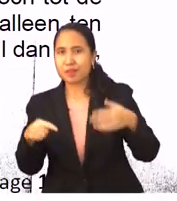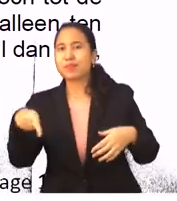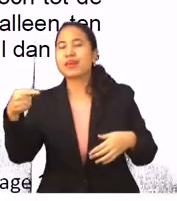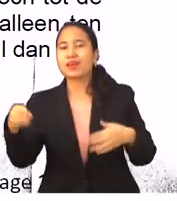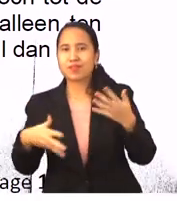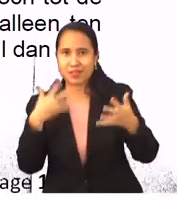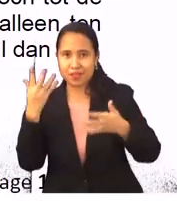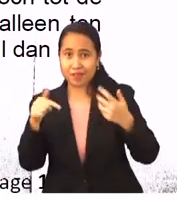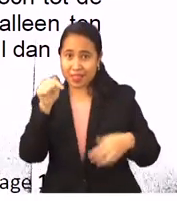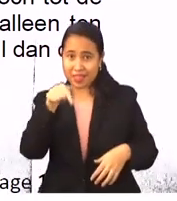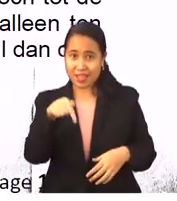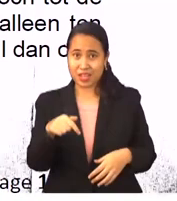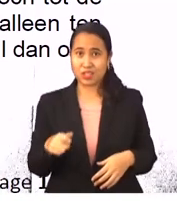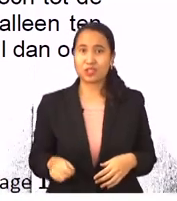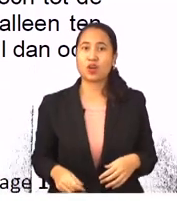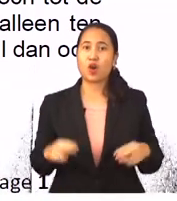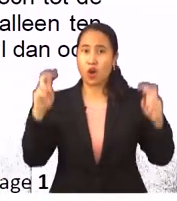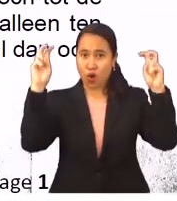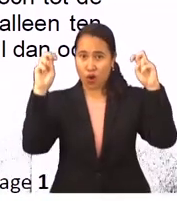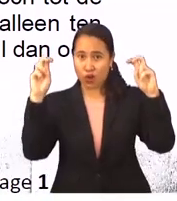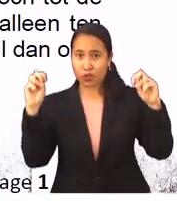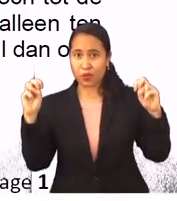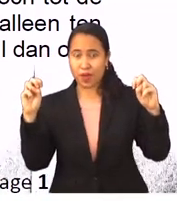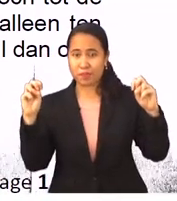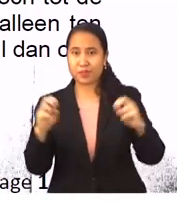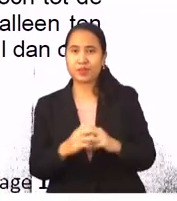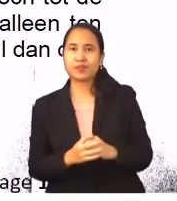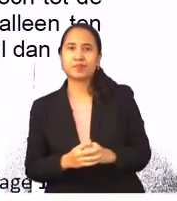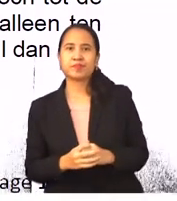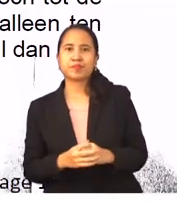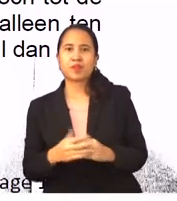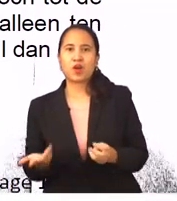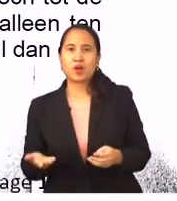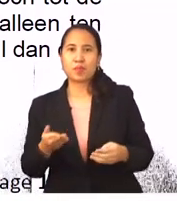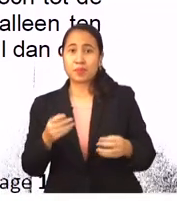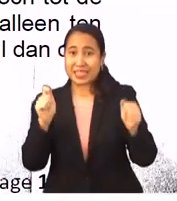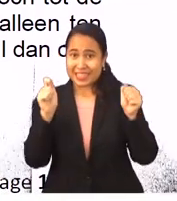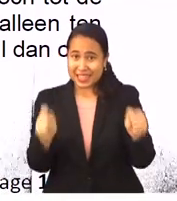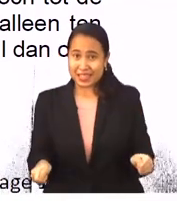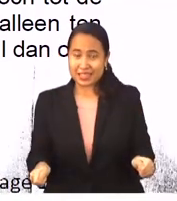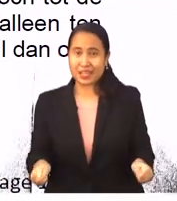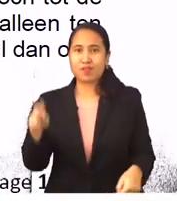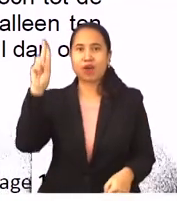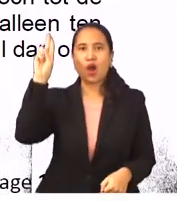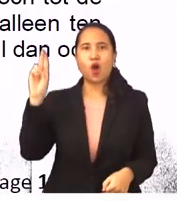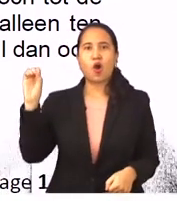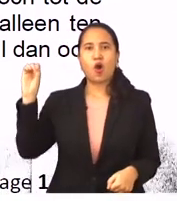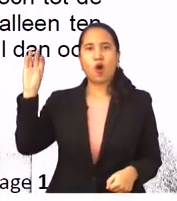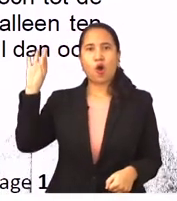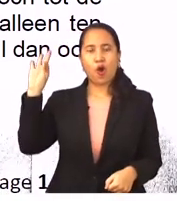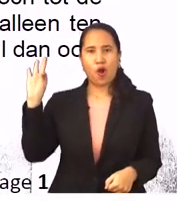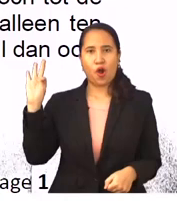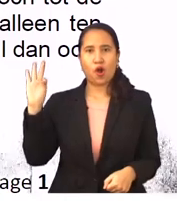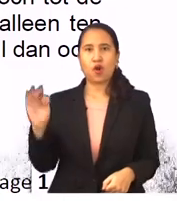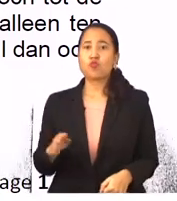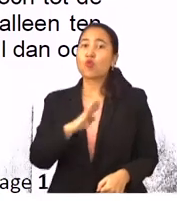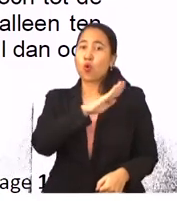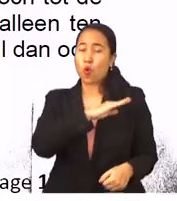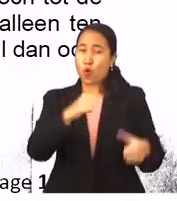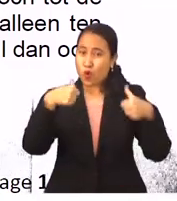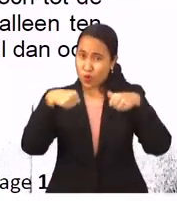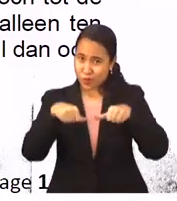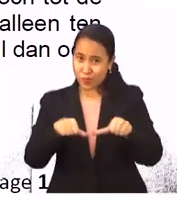deze onderwerpen, alsmede de restgevolgen van de beslissingen van het hof. Daarbij is eveneens benadrukt